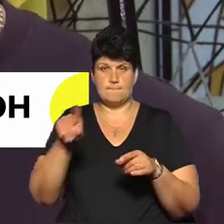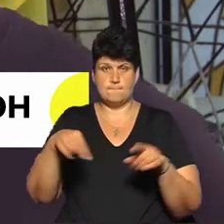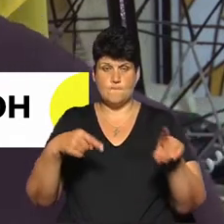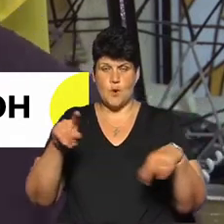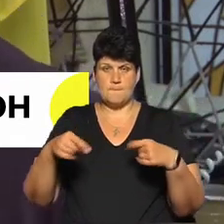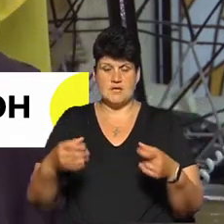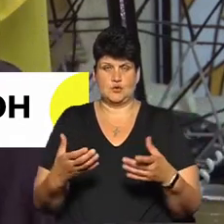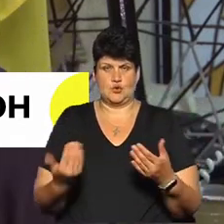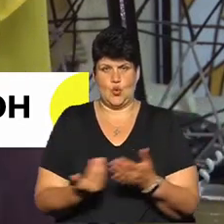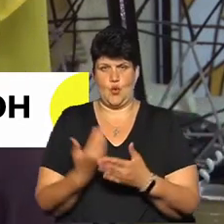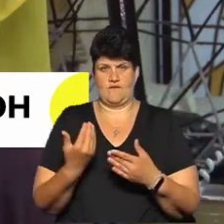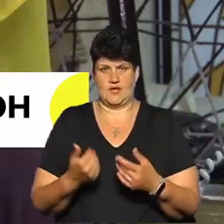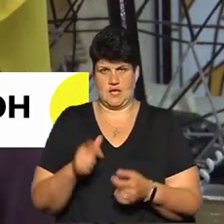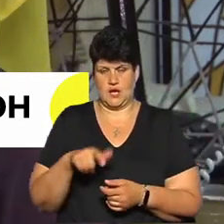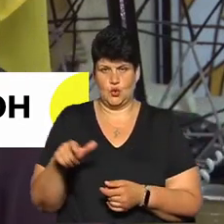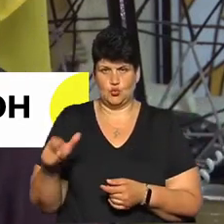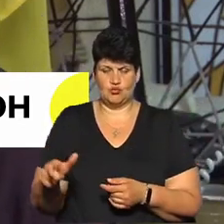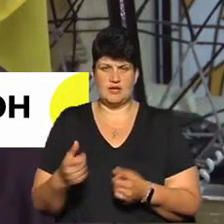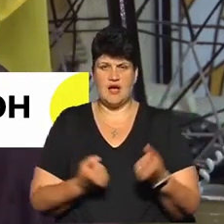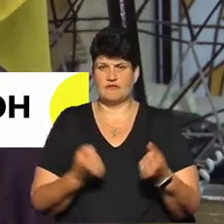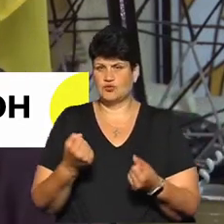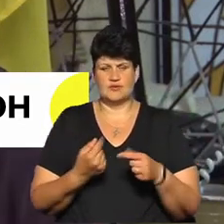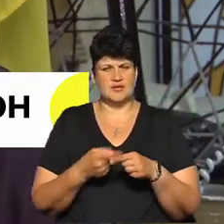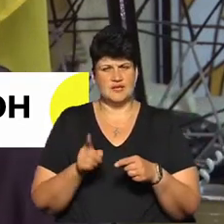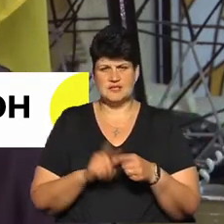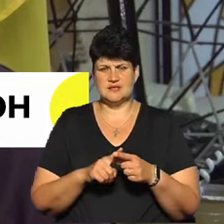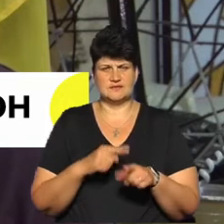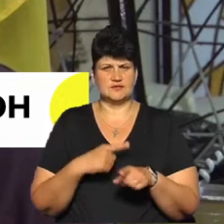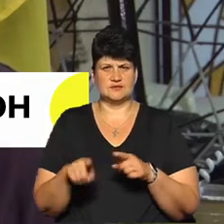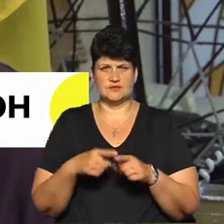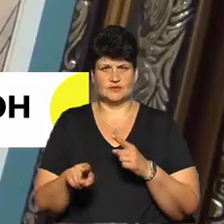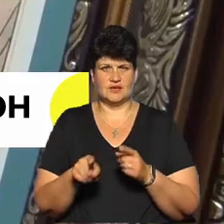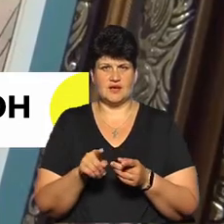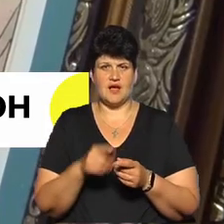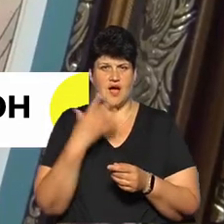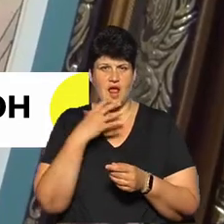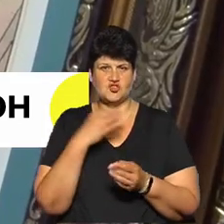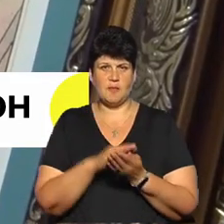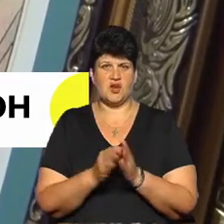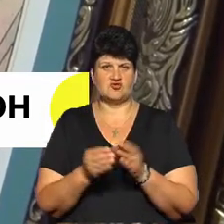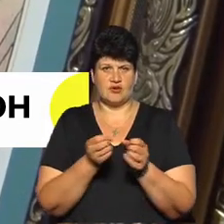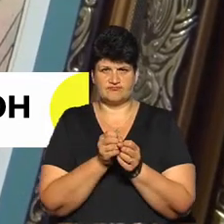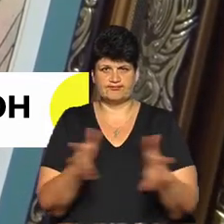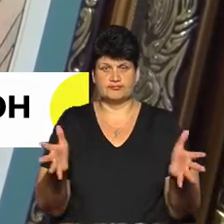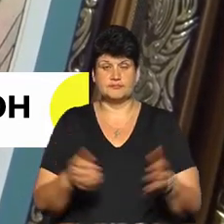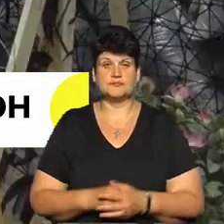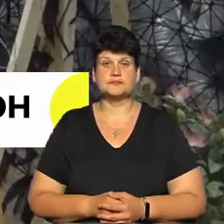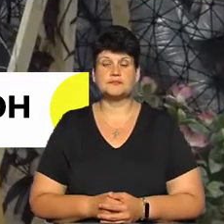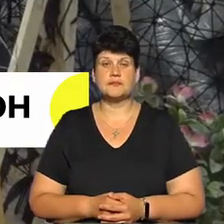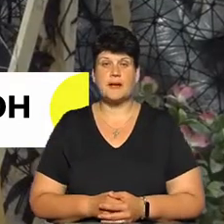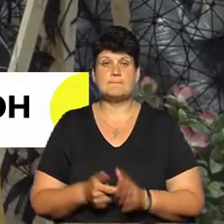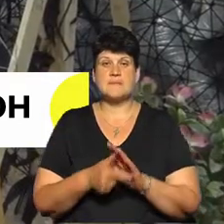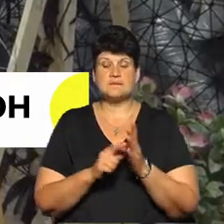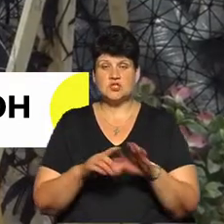потрібно вдягати, тим більше автомобілі – це розхідний матеріал на передовій, це як пиріжки гарячі. Приміщення для проведення аукціону